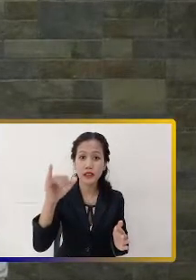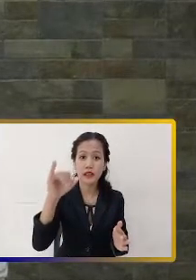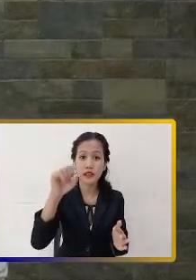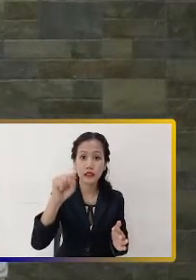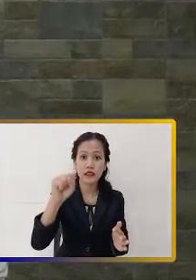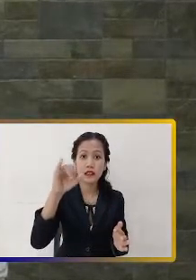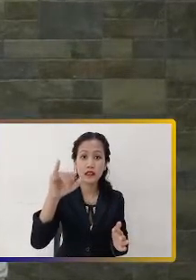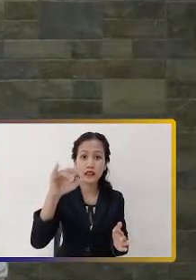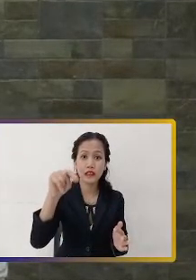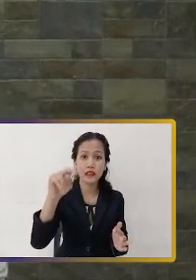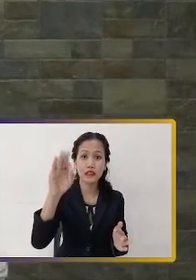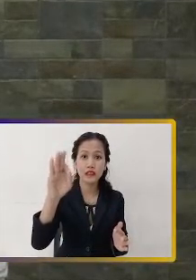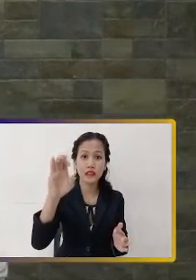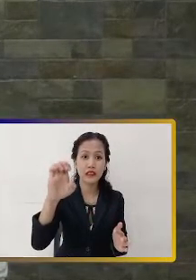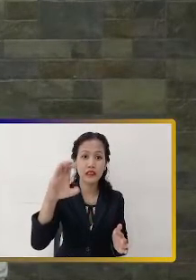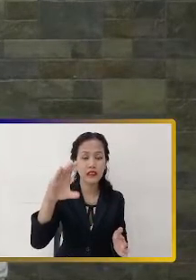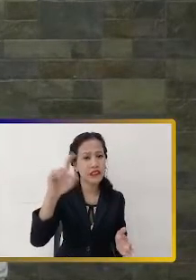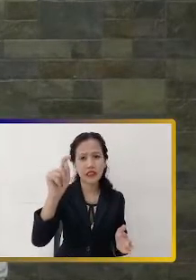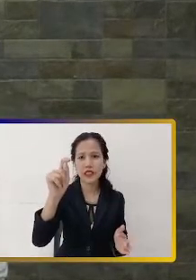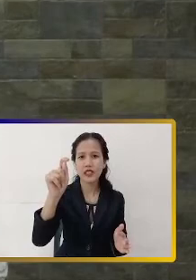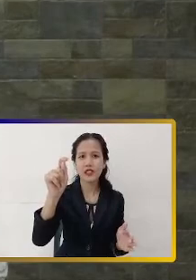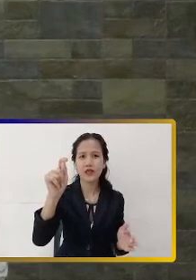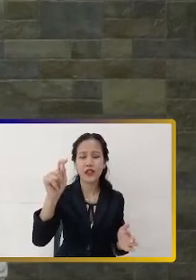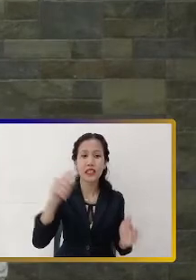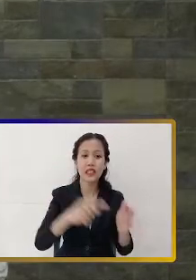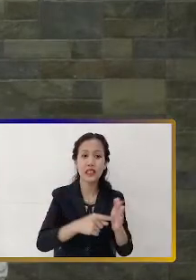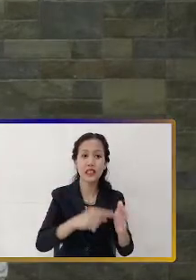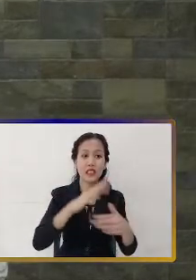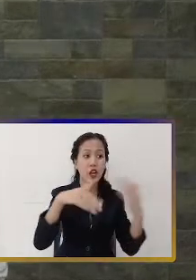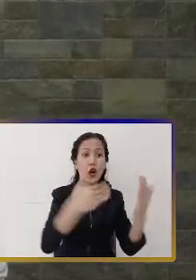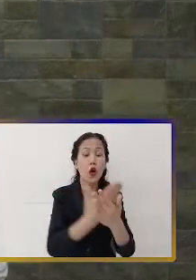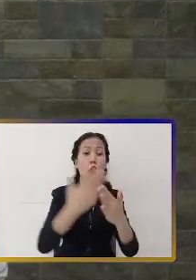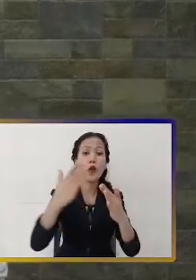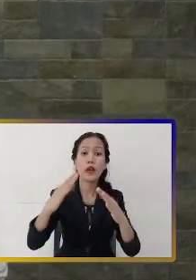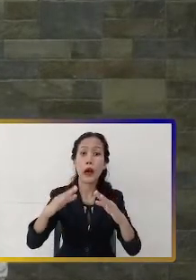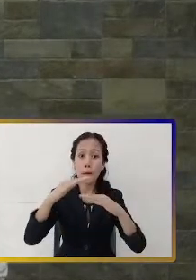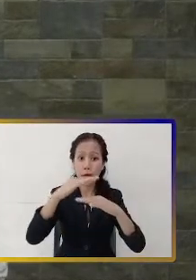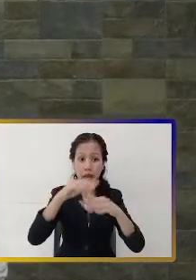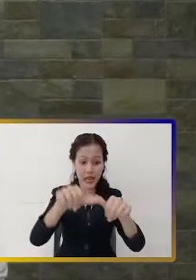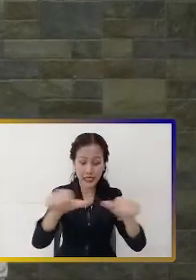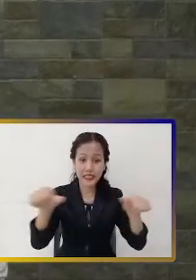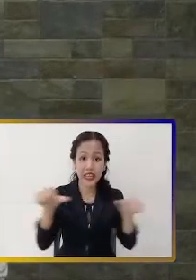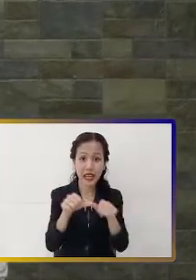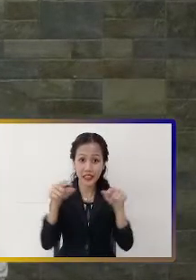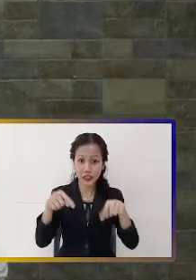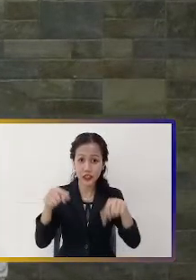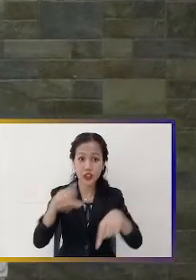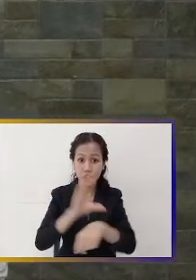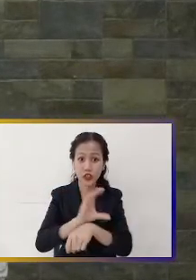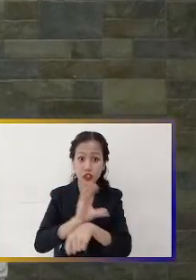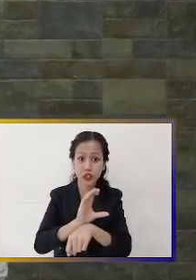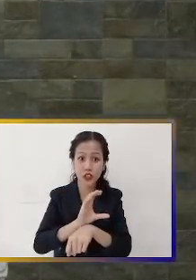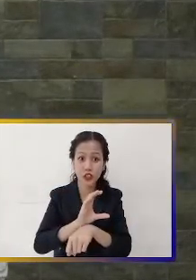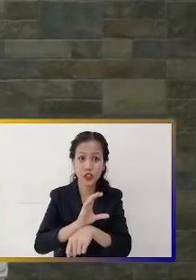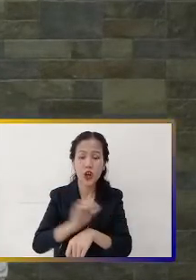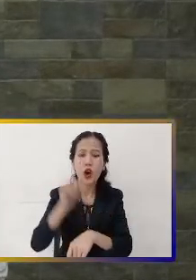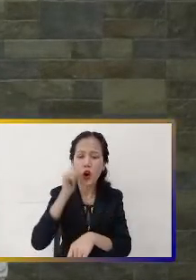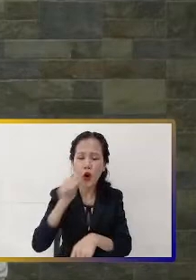matakot pumunta rito. Dini-disinfect natin yan. Dini-disinfect. Lahat ng mga area natin dito, mga kapatid, dini-disinfect po